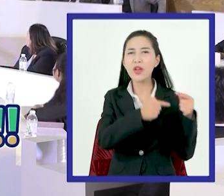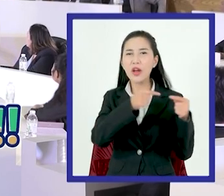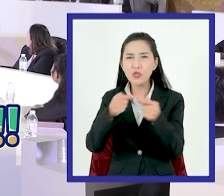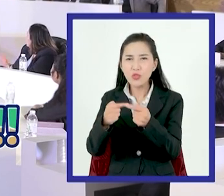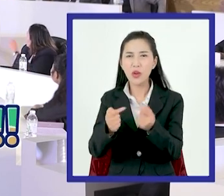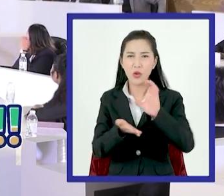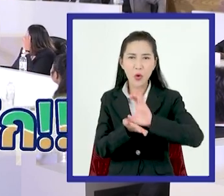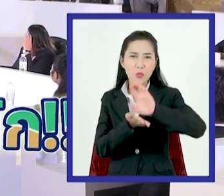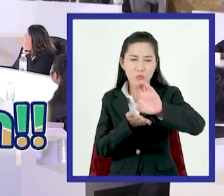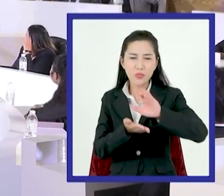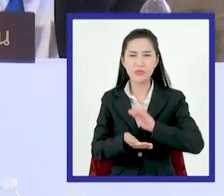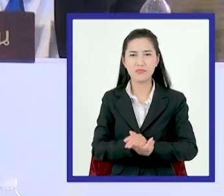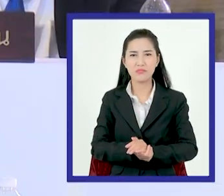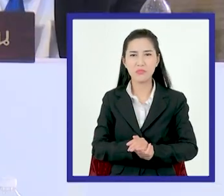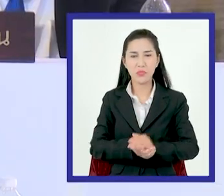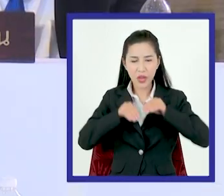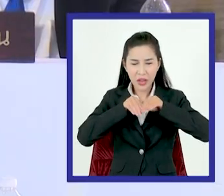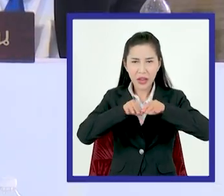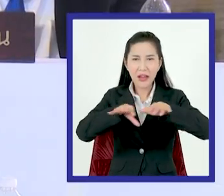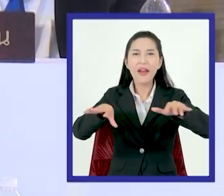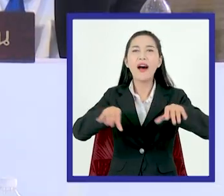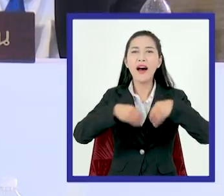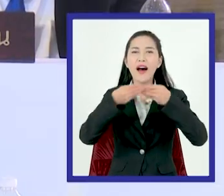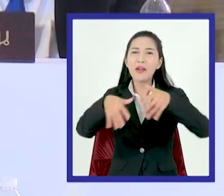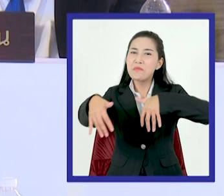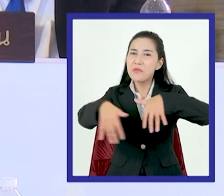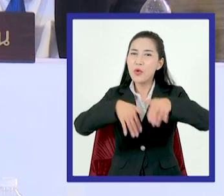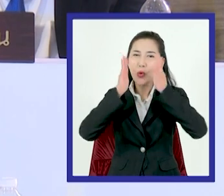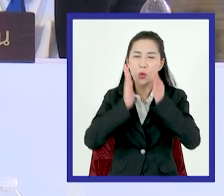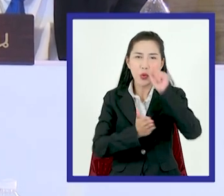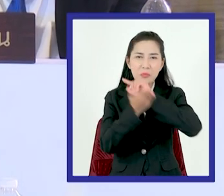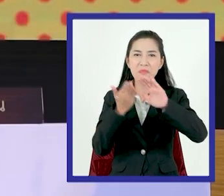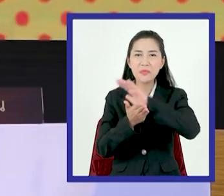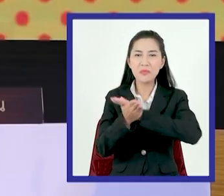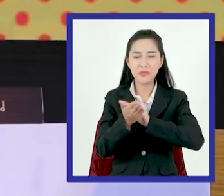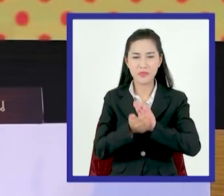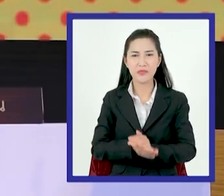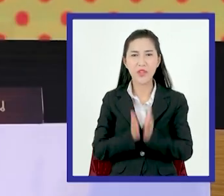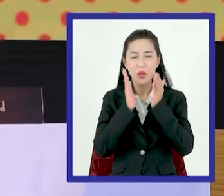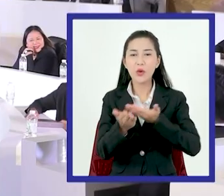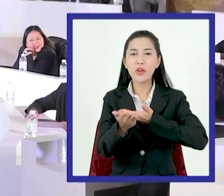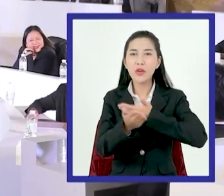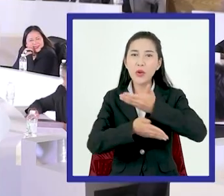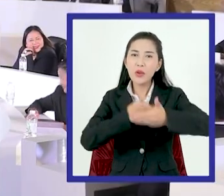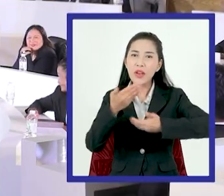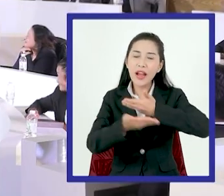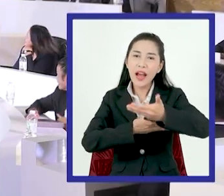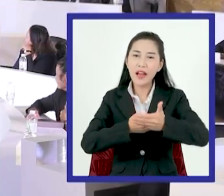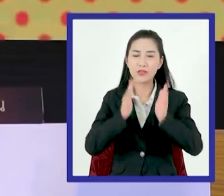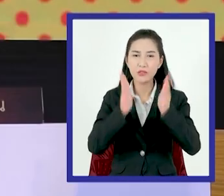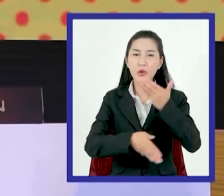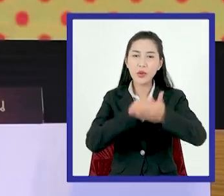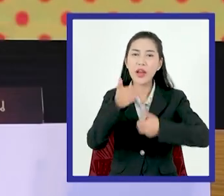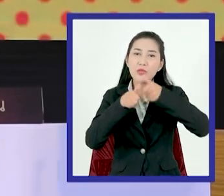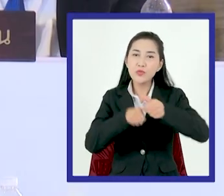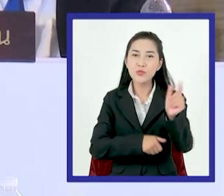ลงทุนนะครับและเป็นการกระจายความเสี่ยงให้กับพี่น้องประชาชนคนไทยครับ แล้วคนขายอยู่ที่ไหนครับ อะไรนะฮะ คนข